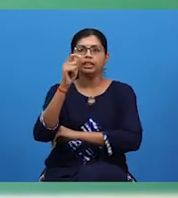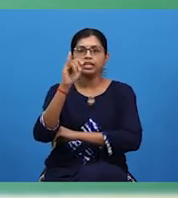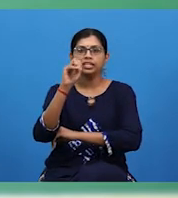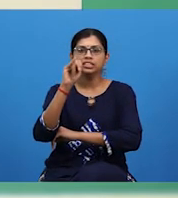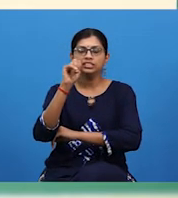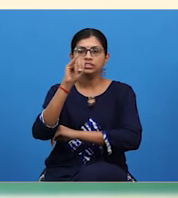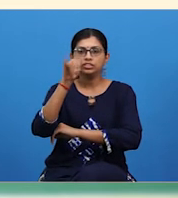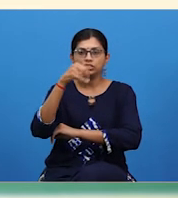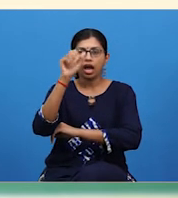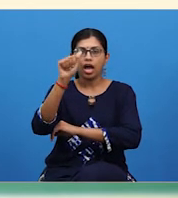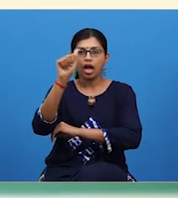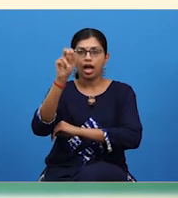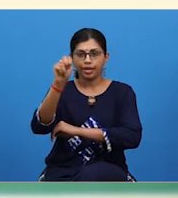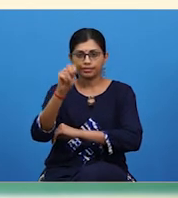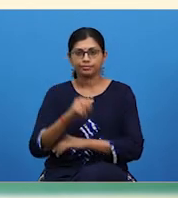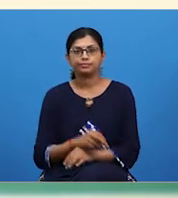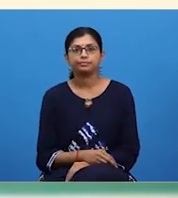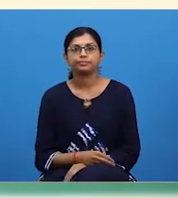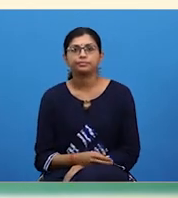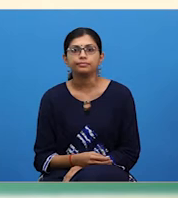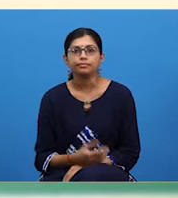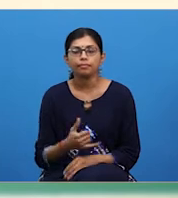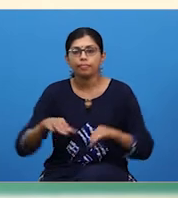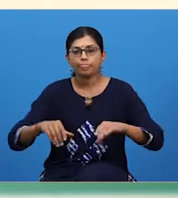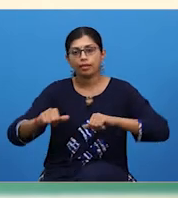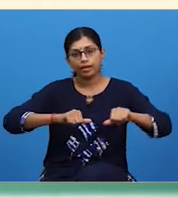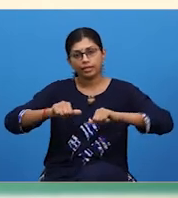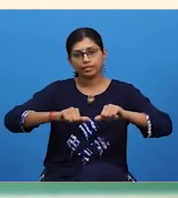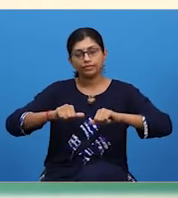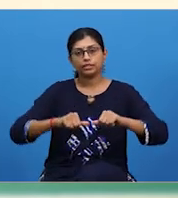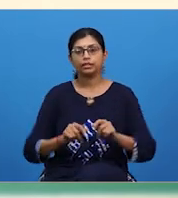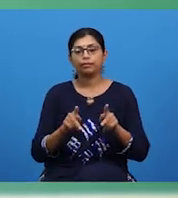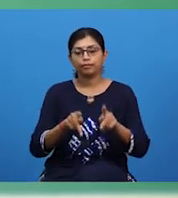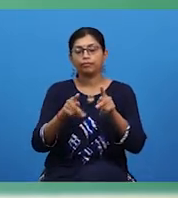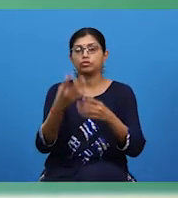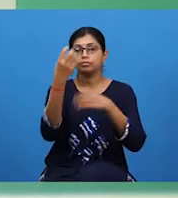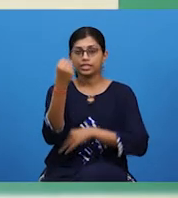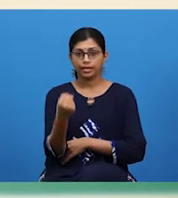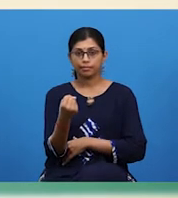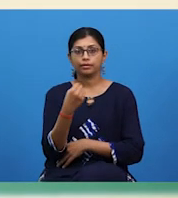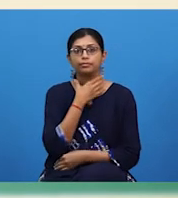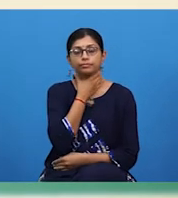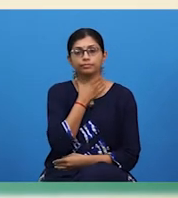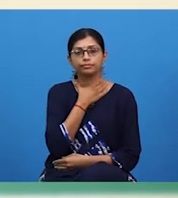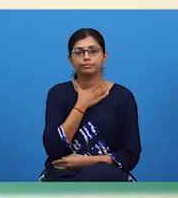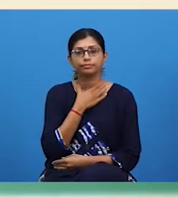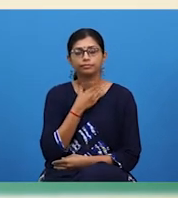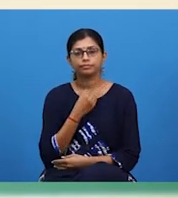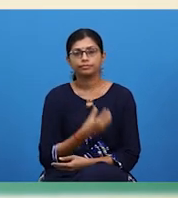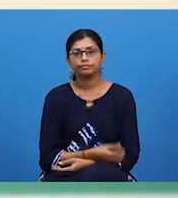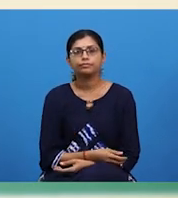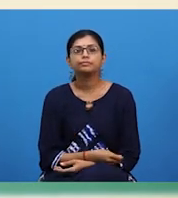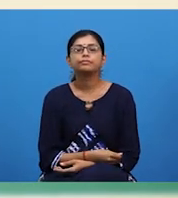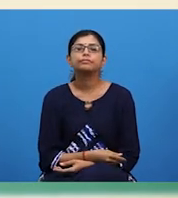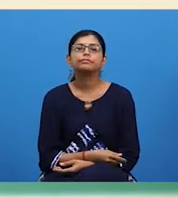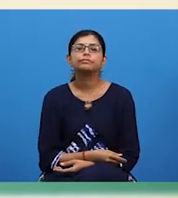Mari kita teruskan dengan suatu aktiviti yang mengkaji proses pengirapan. Selamat sejahtera. Jadi untuk aktiviti seterusnya,